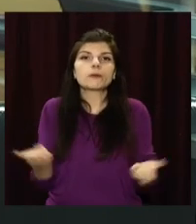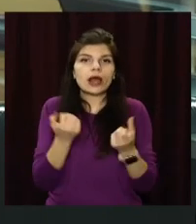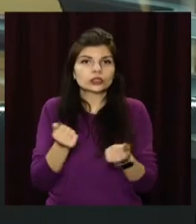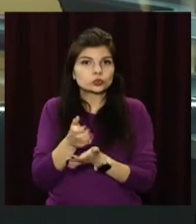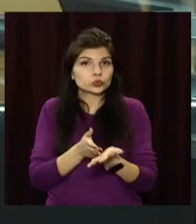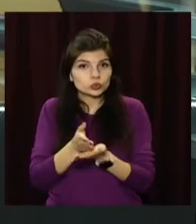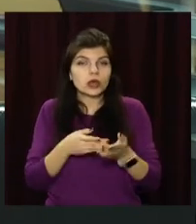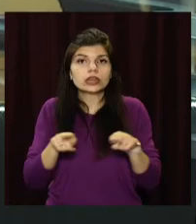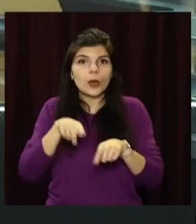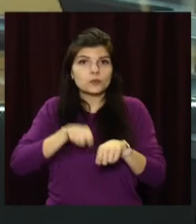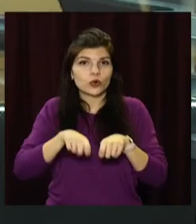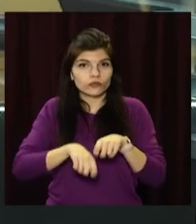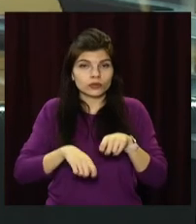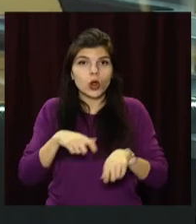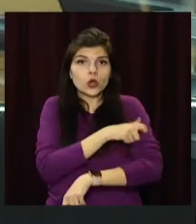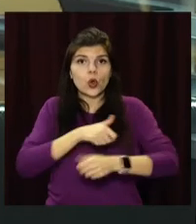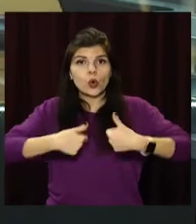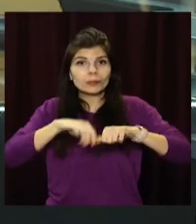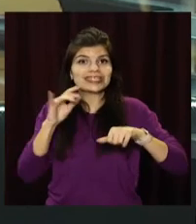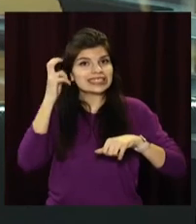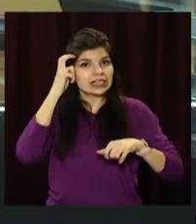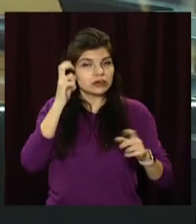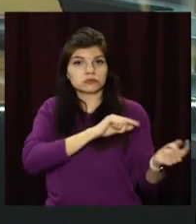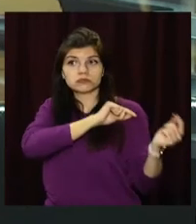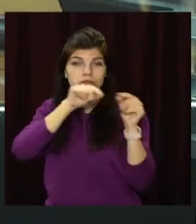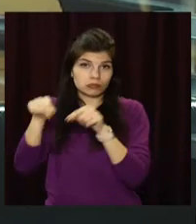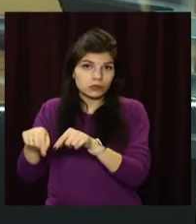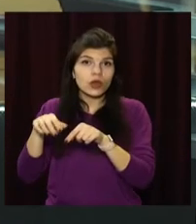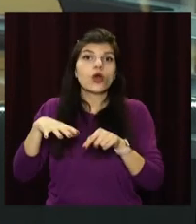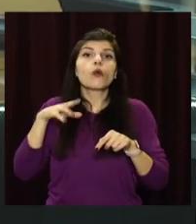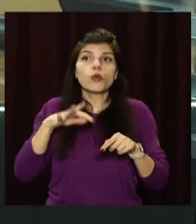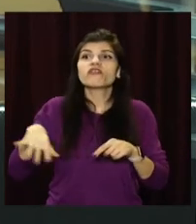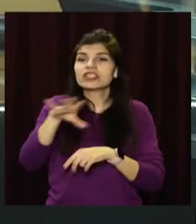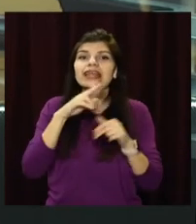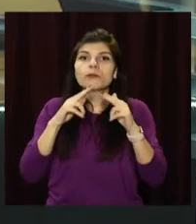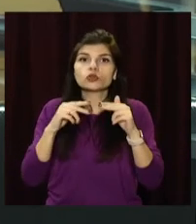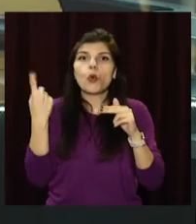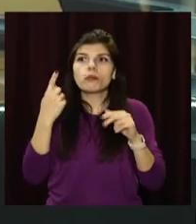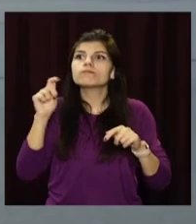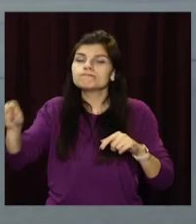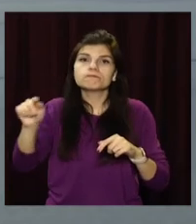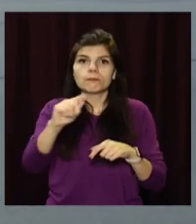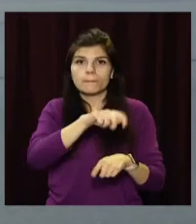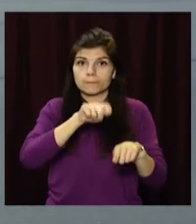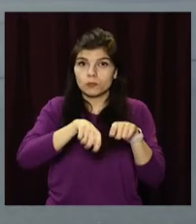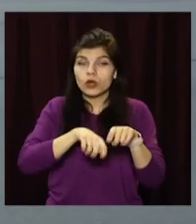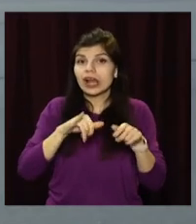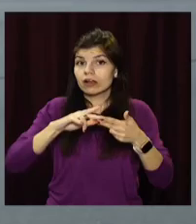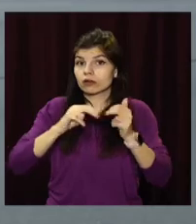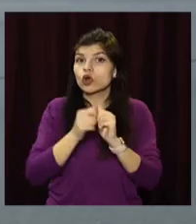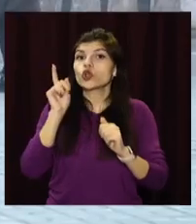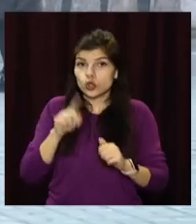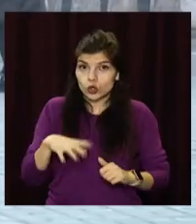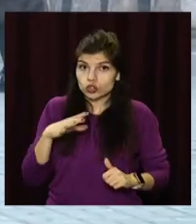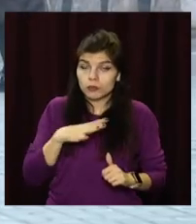служб. Таку інспекцію представники комісії з Києва проводять у всій Дніпропетровській області. Дісталися і Кам'янського. У